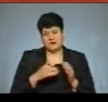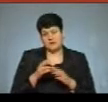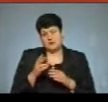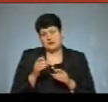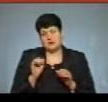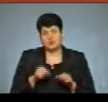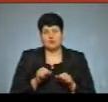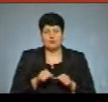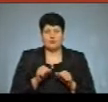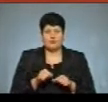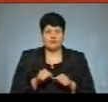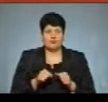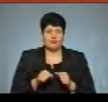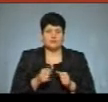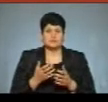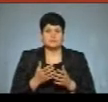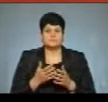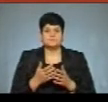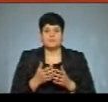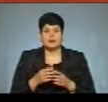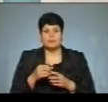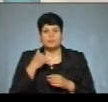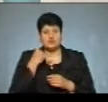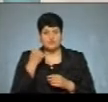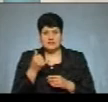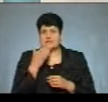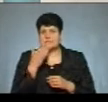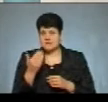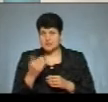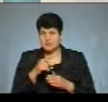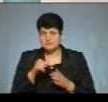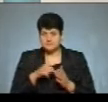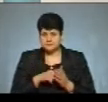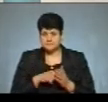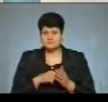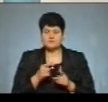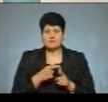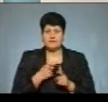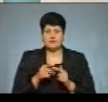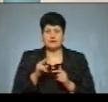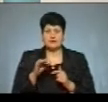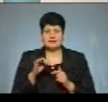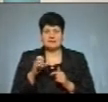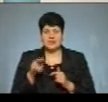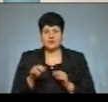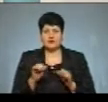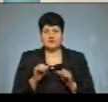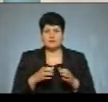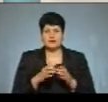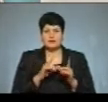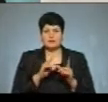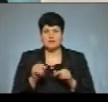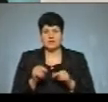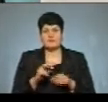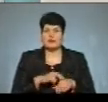в основному, він, якщо є додаткове питання, він ще раз може передзвонити або сам диспетчер, або вже керівник бригади, який поїхав, чи лікар,